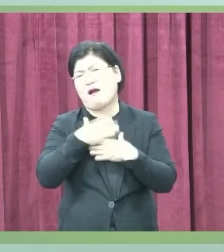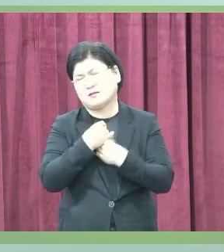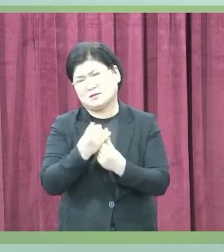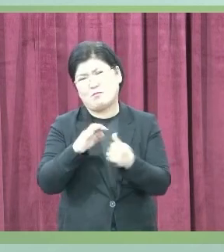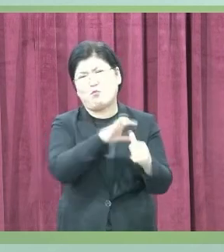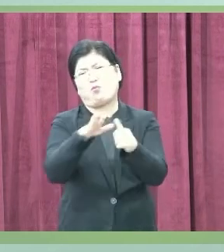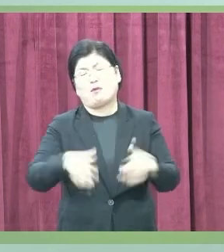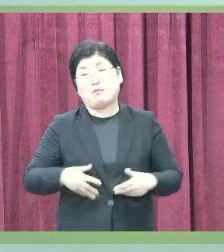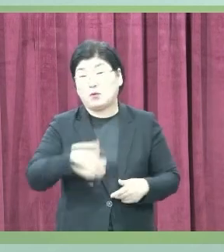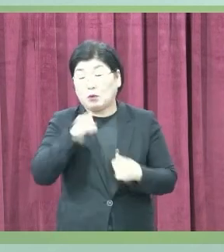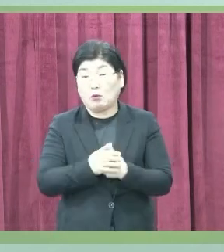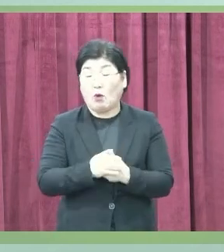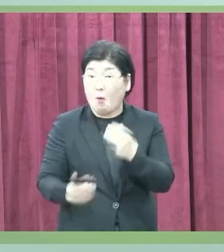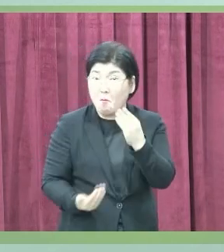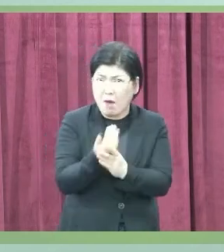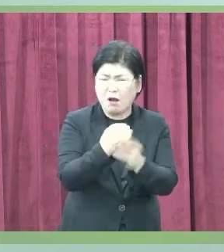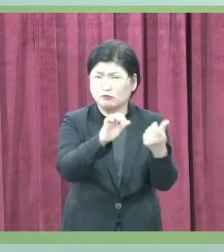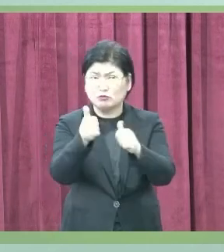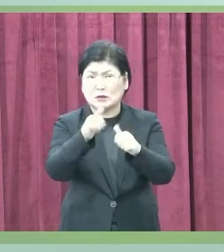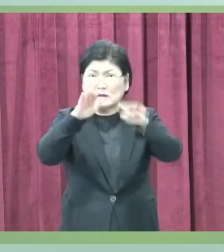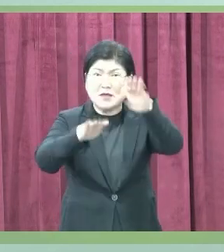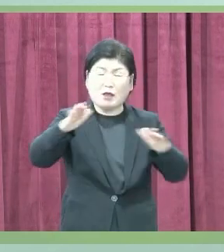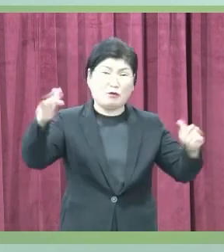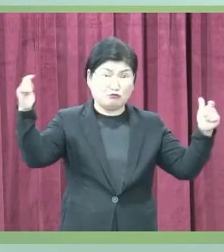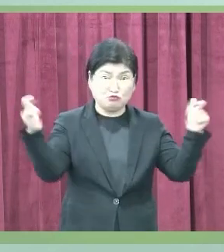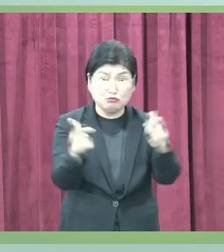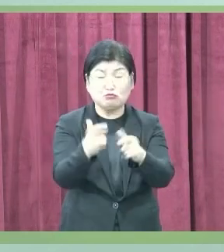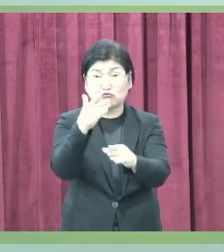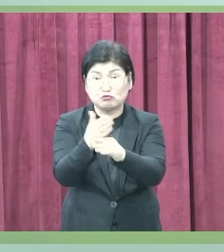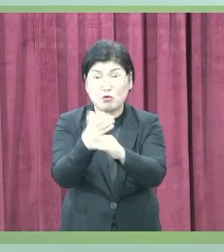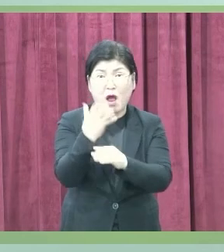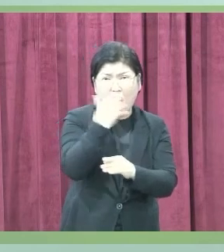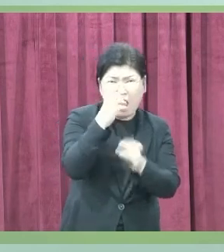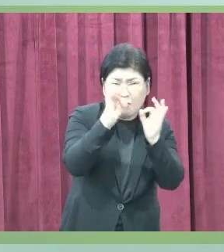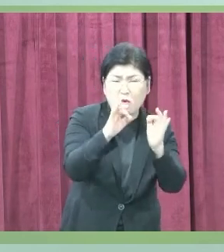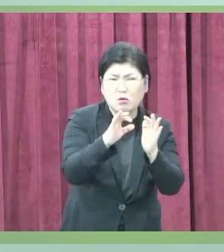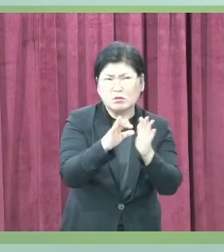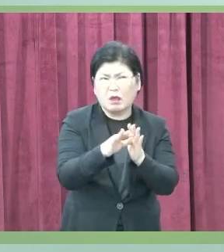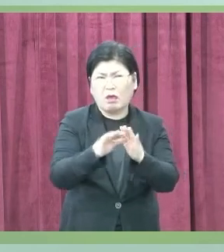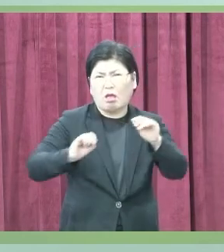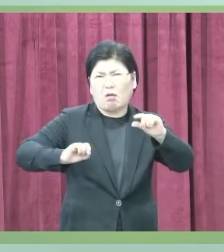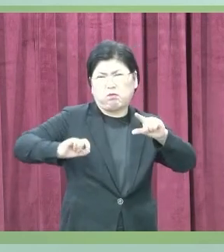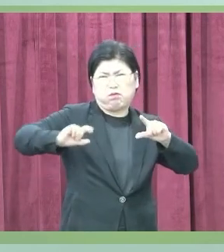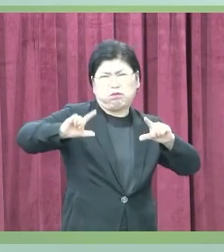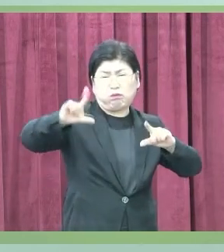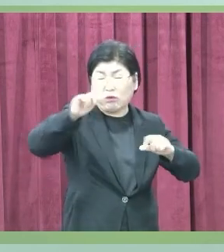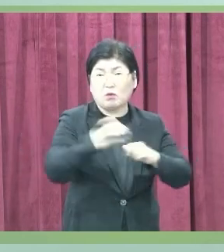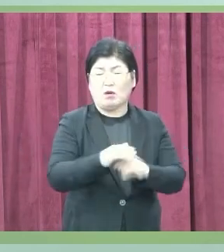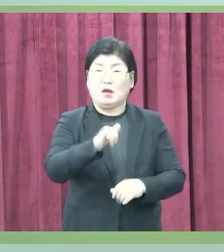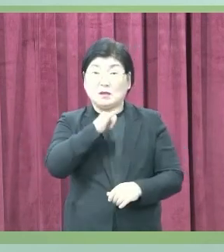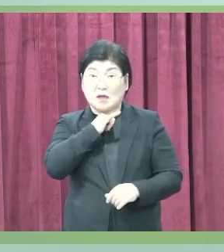있고요. 또 사고사로 인한 사망률의 차이가 줄고는 있지만 비장애인 대비 무지 크다라는 걸 알 수가 있습니다.